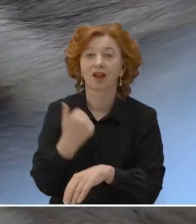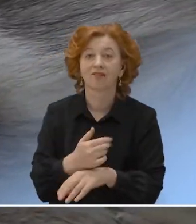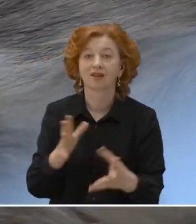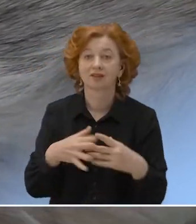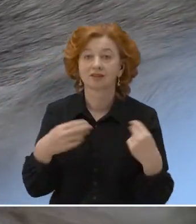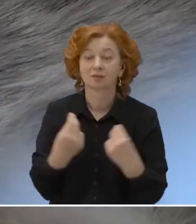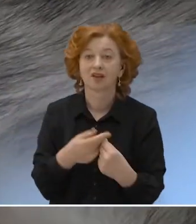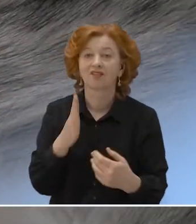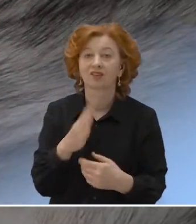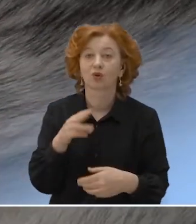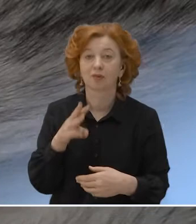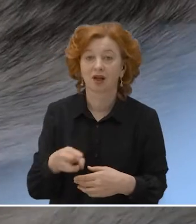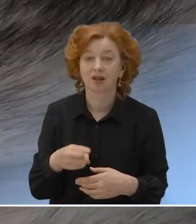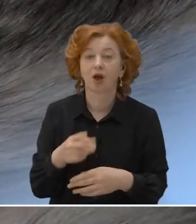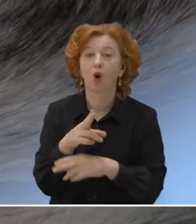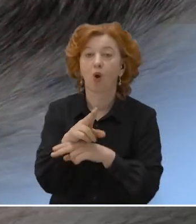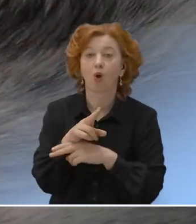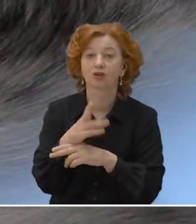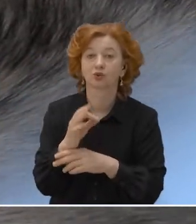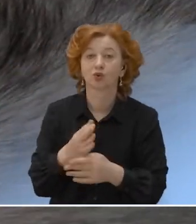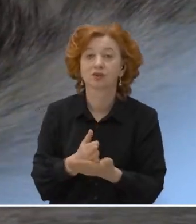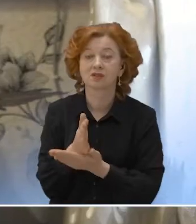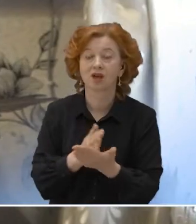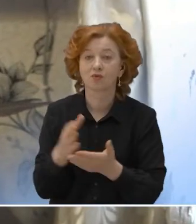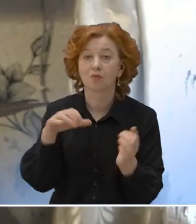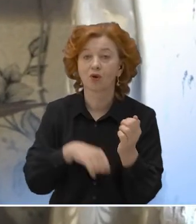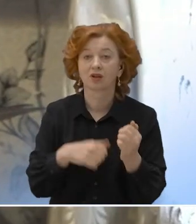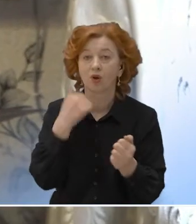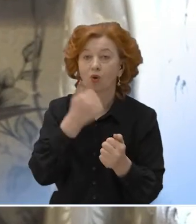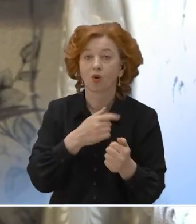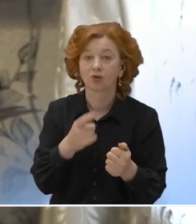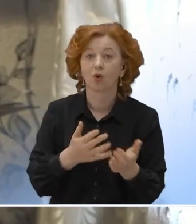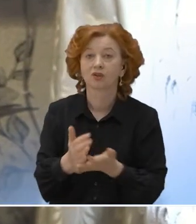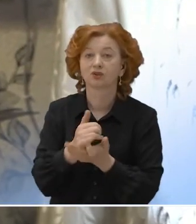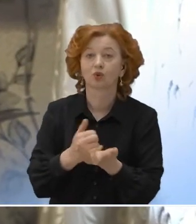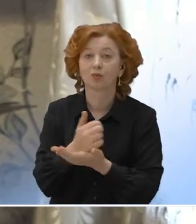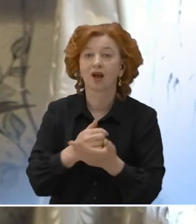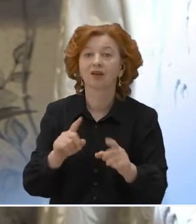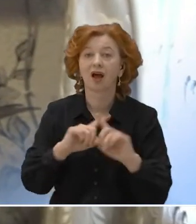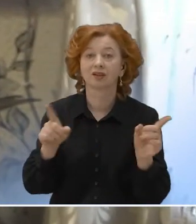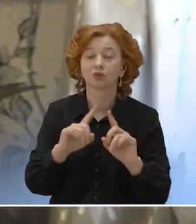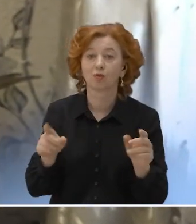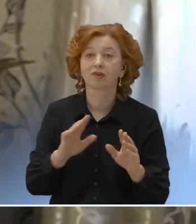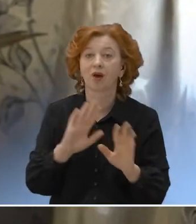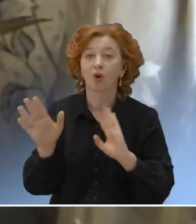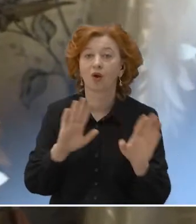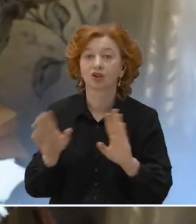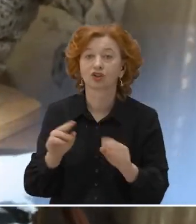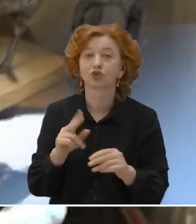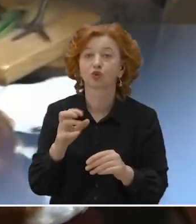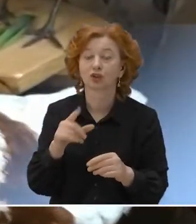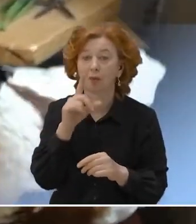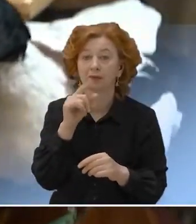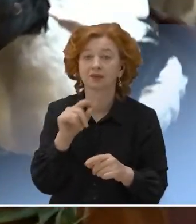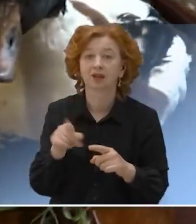глава семейства Виктор Михайлович – охотник со стажем. Но последние годы он собирает особенную коллекцию –